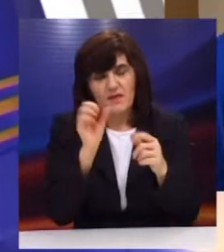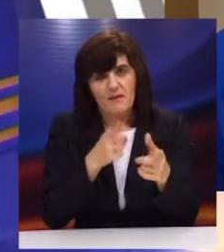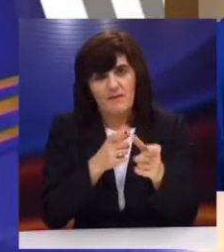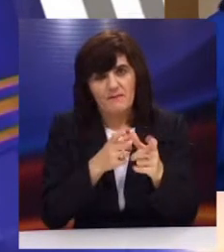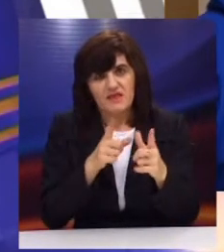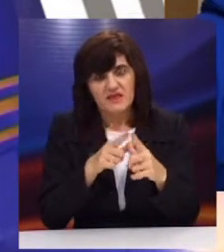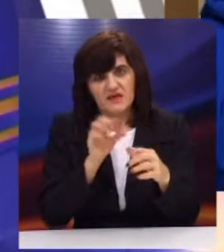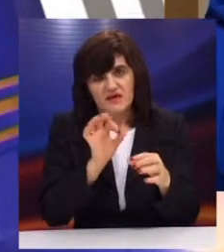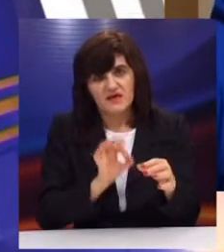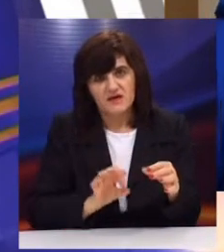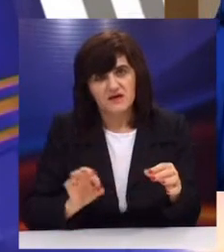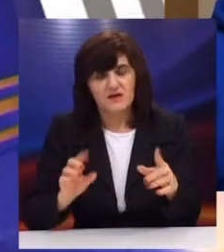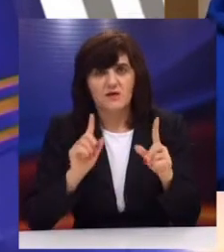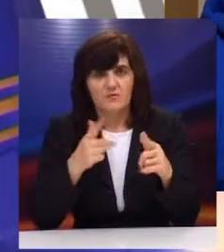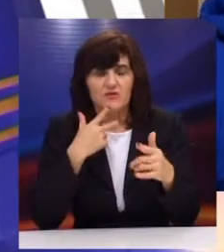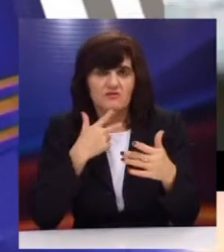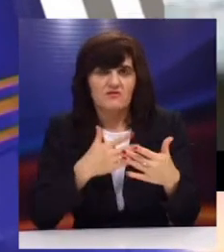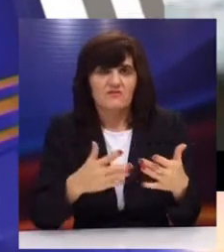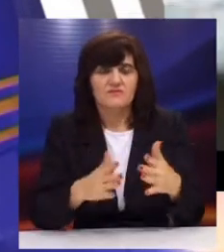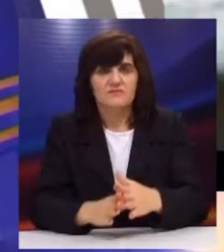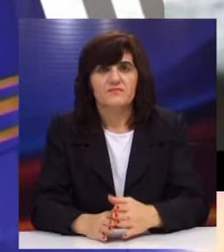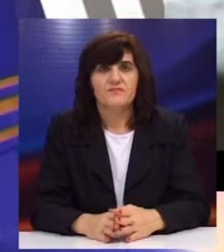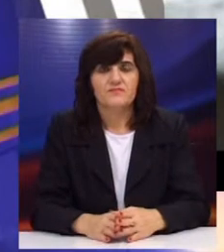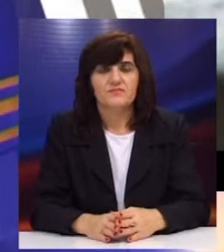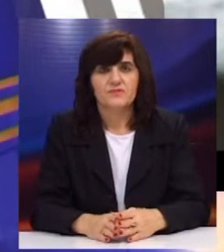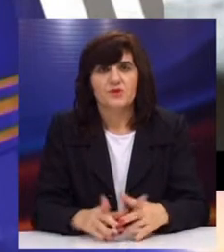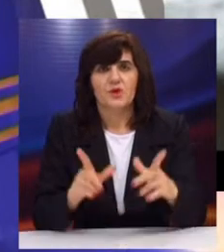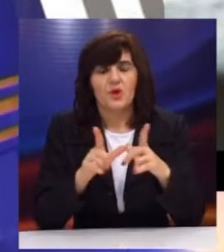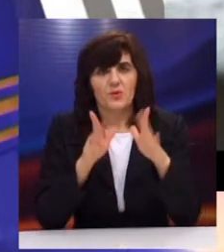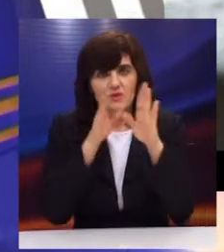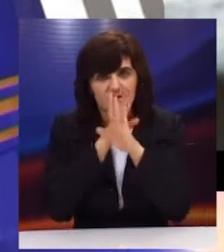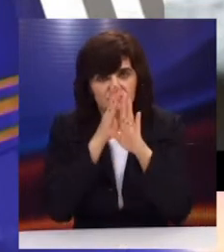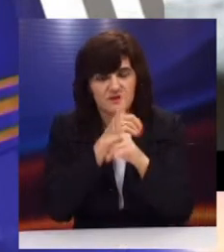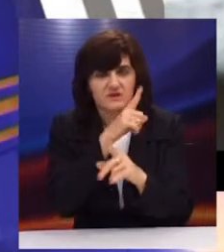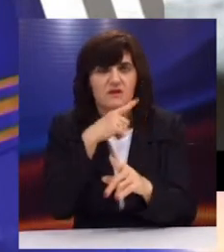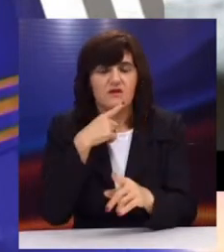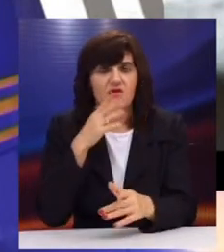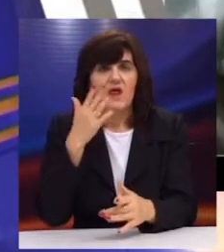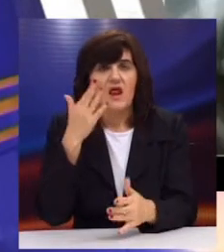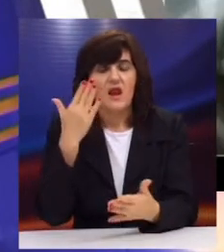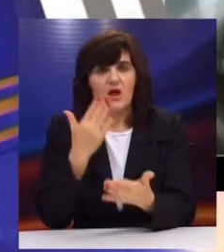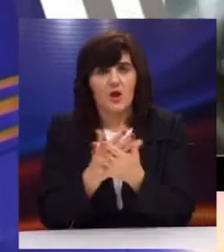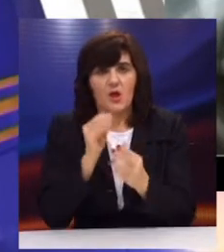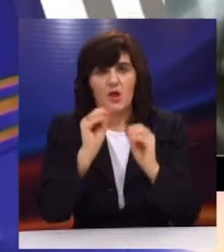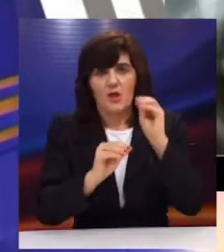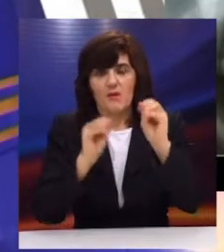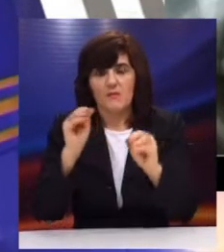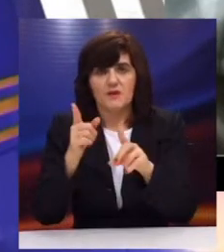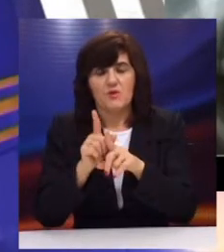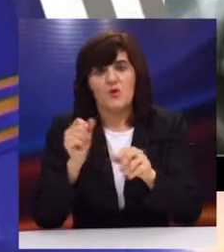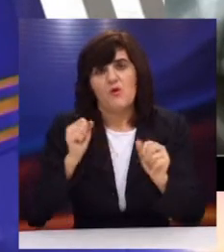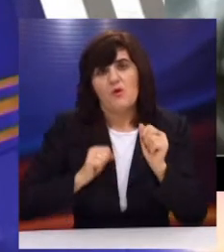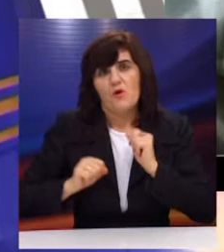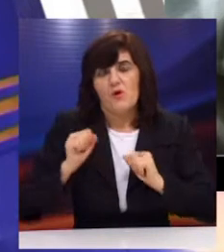iz tela i morat ćemo da je kastriramo. U komunalnoj inspekciji kažu da su imali nekoliko prijava zbog mučenja